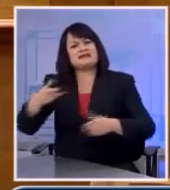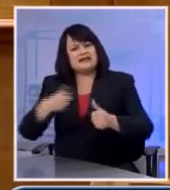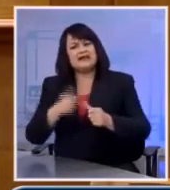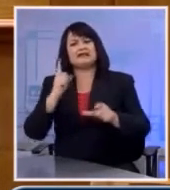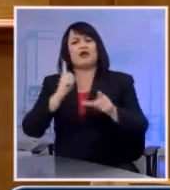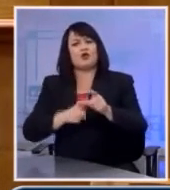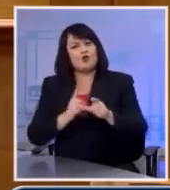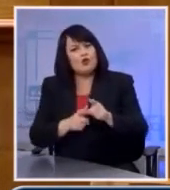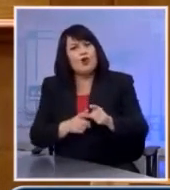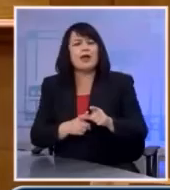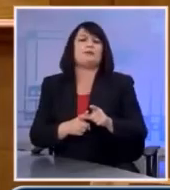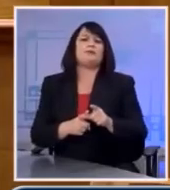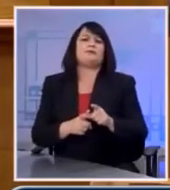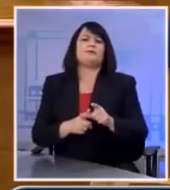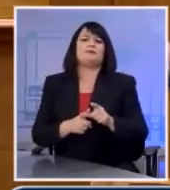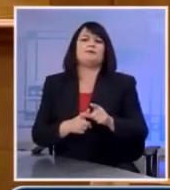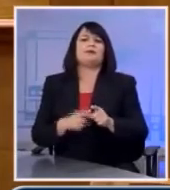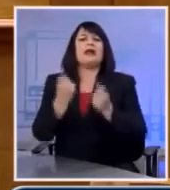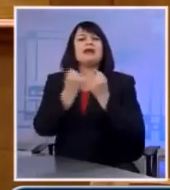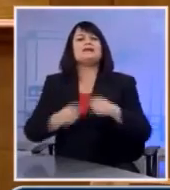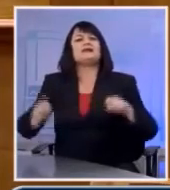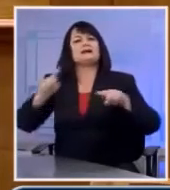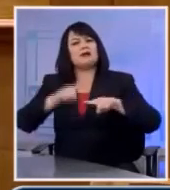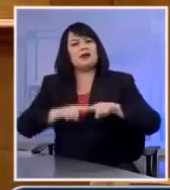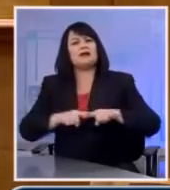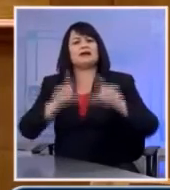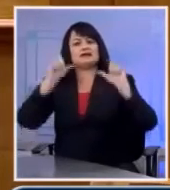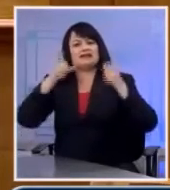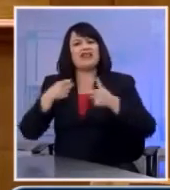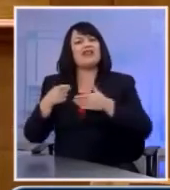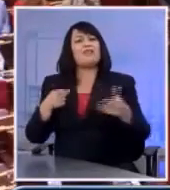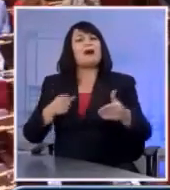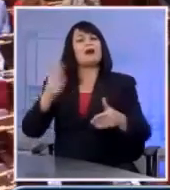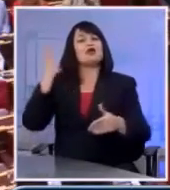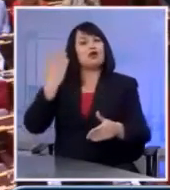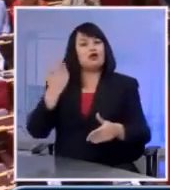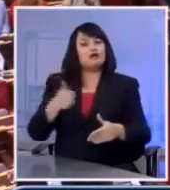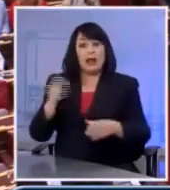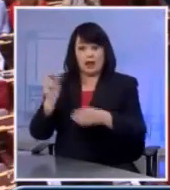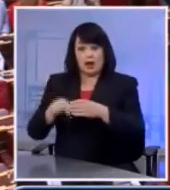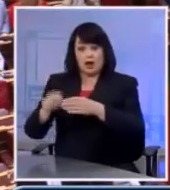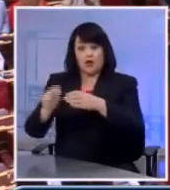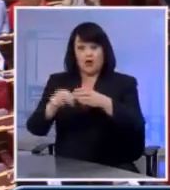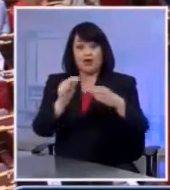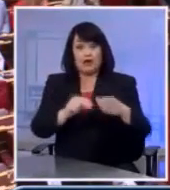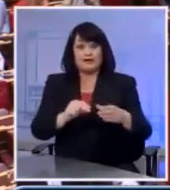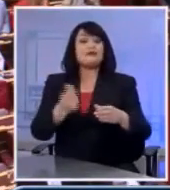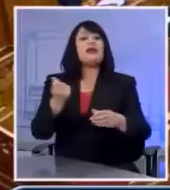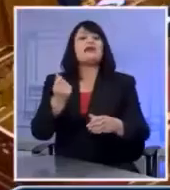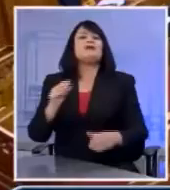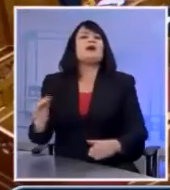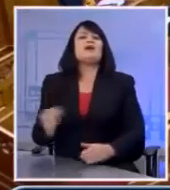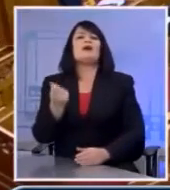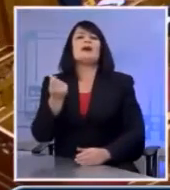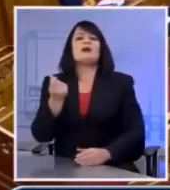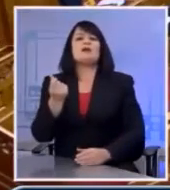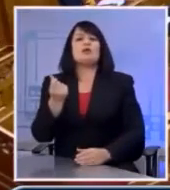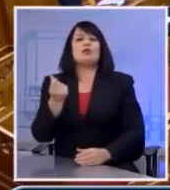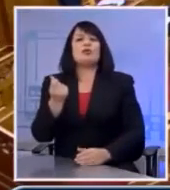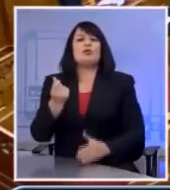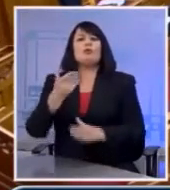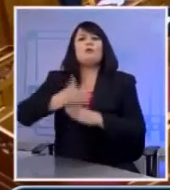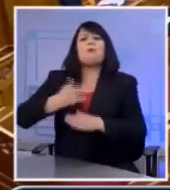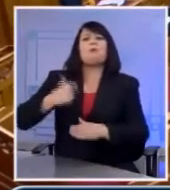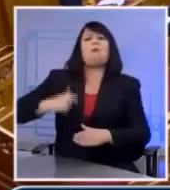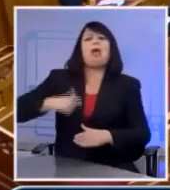Κόμμα Ελλάδος, ΑΝΕΛ, ΔΙΜΑΡ, όλοι τότε κάναν εκλογές με χρήματα από τις εισφορές των μελών τους και